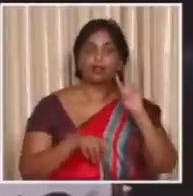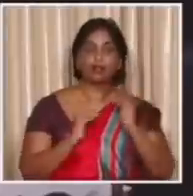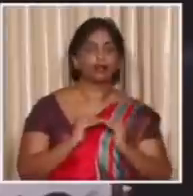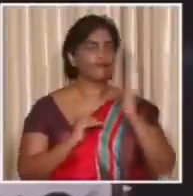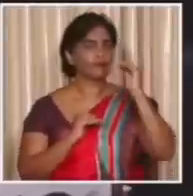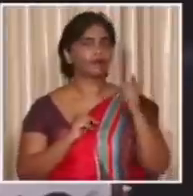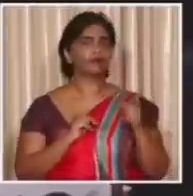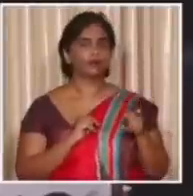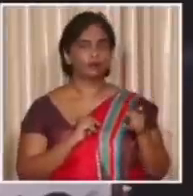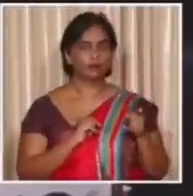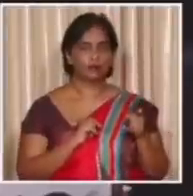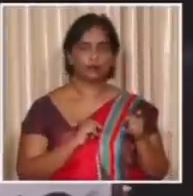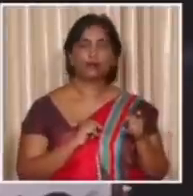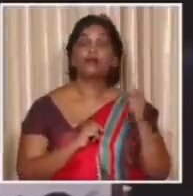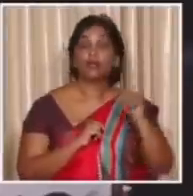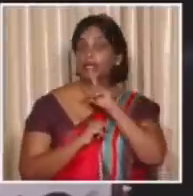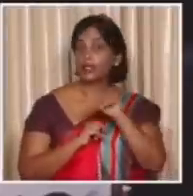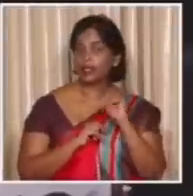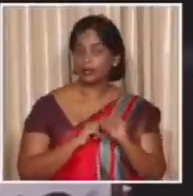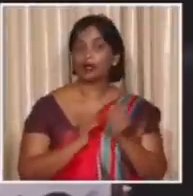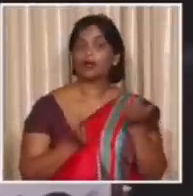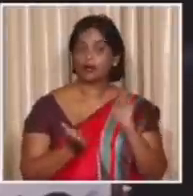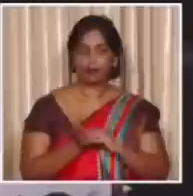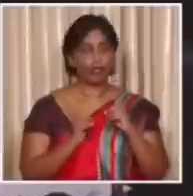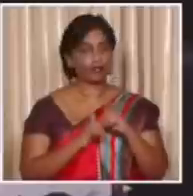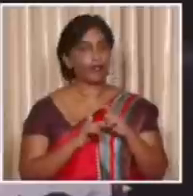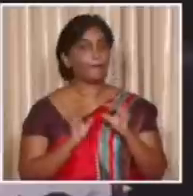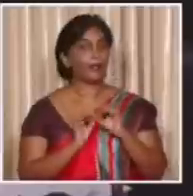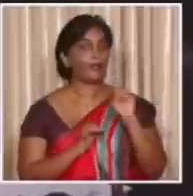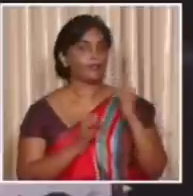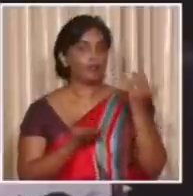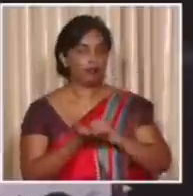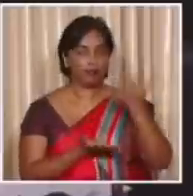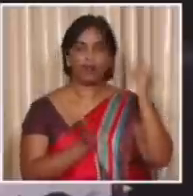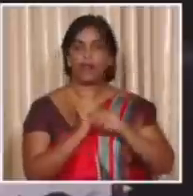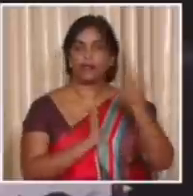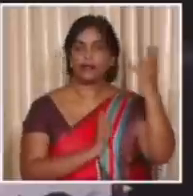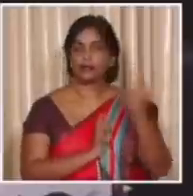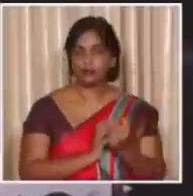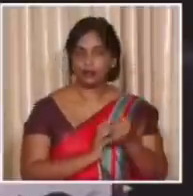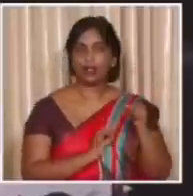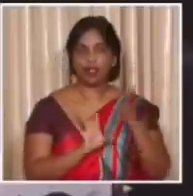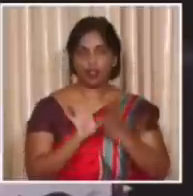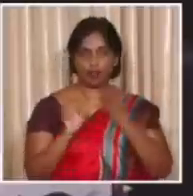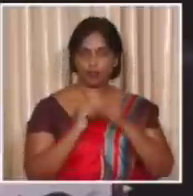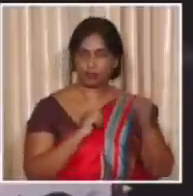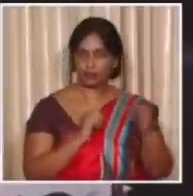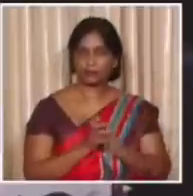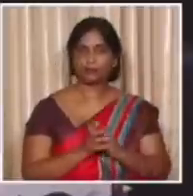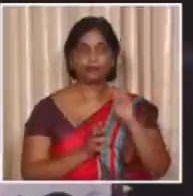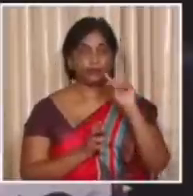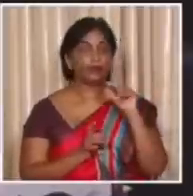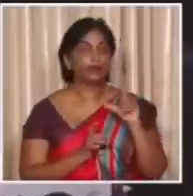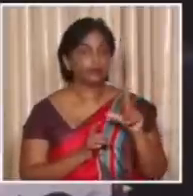වෙනවා. ඒකෙන් කියන්නේ මොකද්ද? නැවත ඩොලර් බිලියන 20ක් ණය ගන්නවා. හරිද? මේ අවුරුදු 4 ඇතුළත